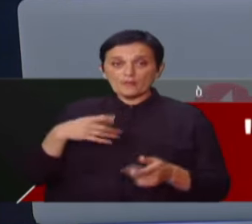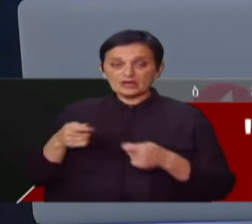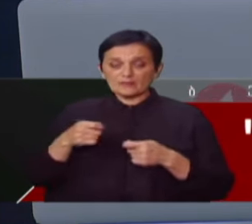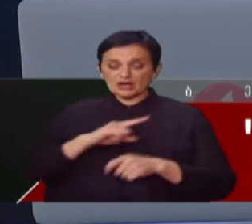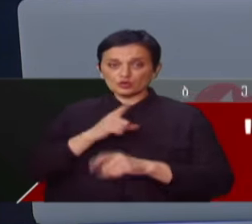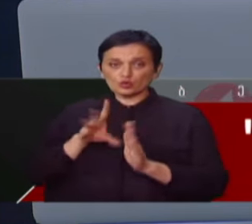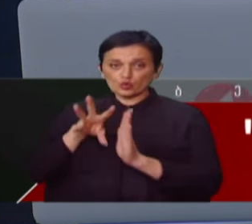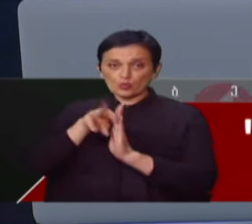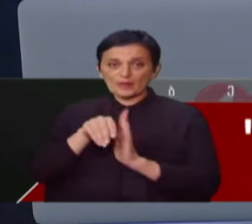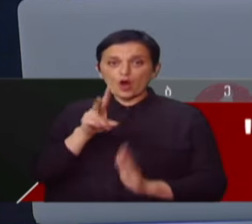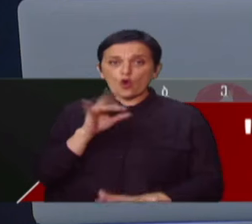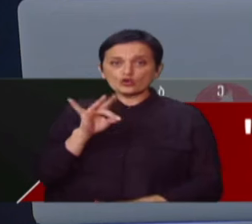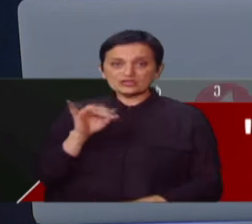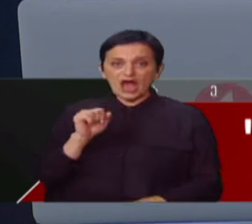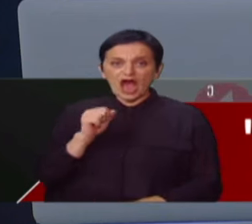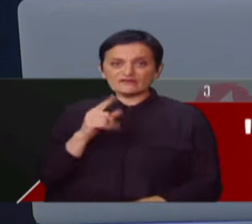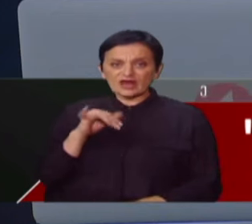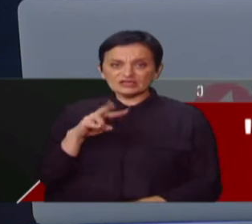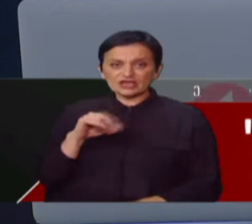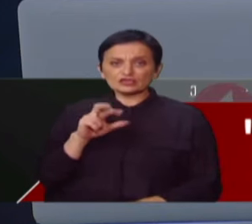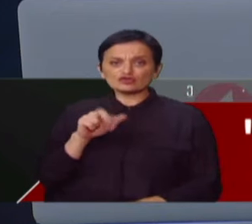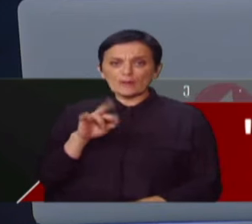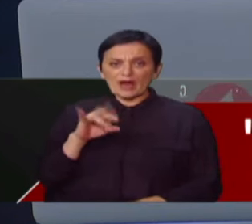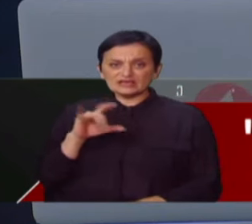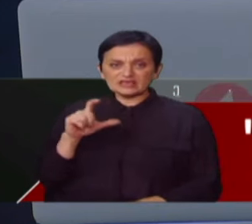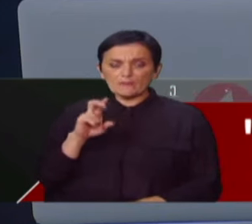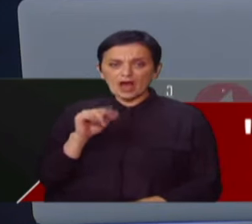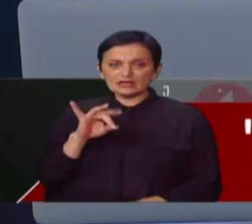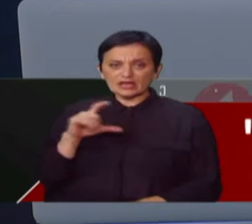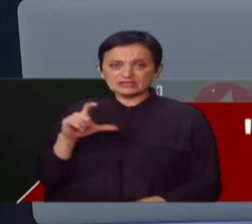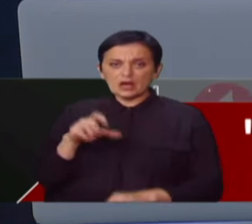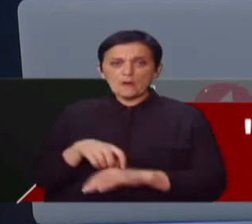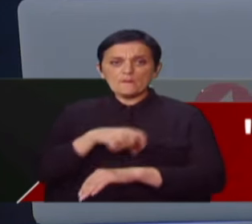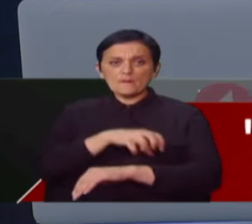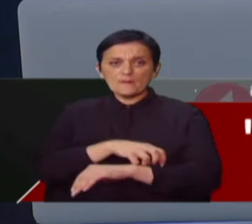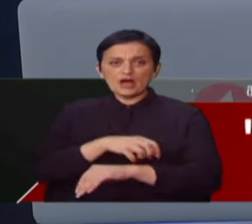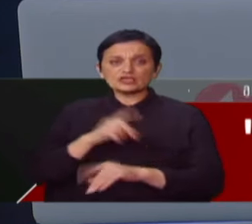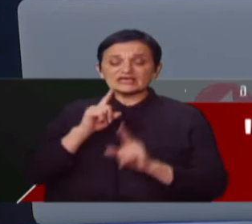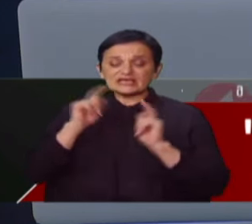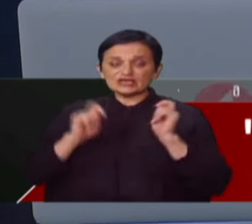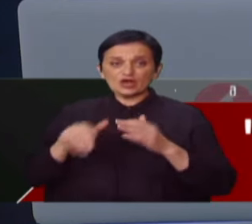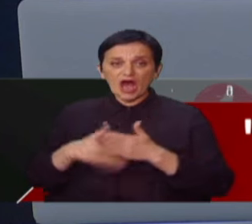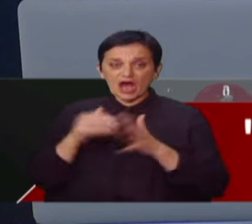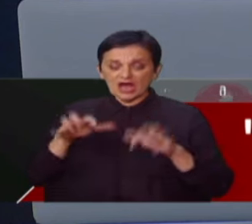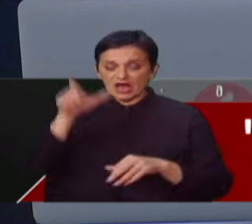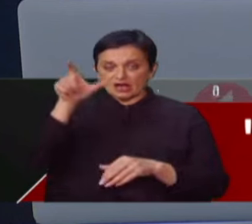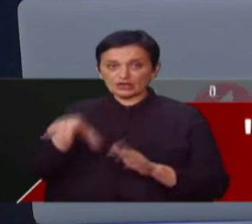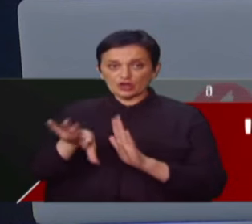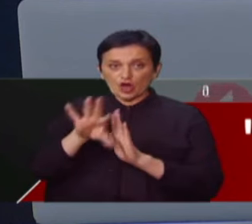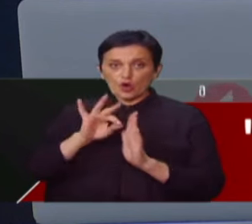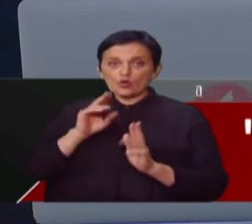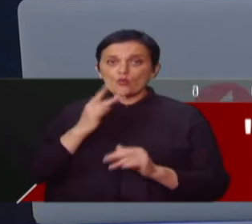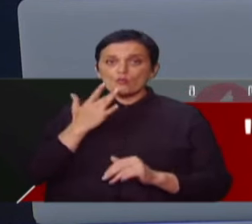ძალას უერთდებიან თამარ კორძაი, არმაზ ახვლედიანი, გია ჯაფარიძე, ლაშა ბაქრაძე. პარტიის ყრილობაზე დაამტკიცეს ახალი თავმჯდომარე და აირჩიეს